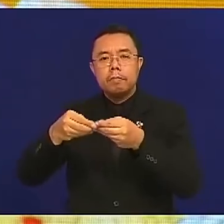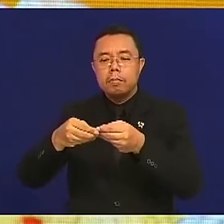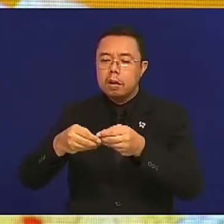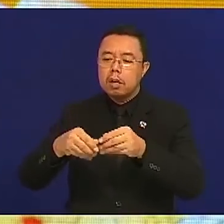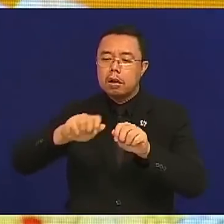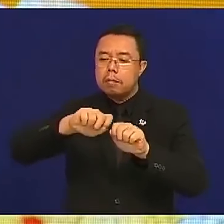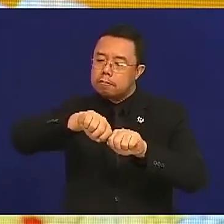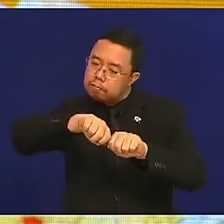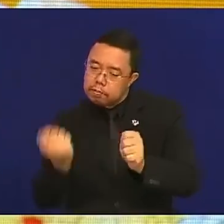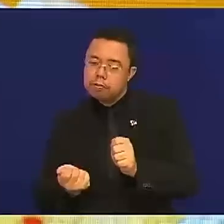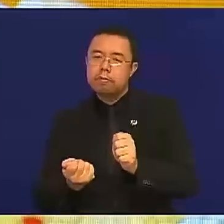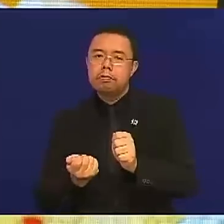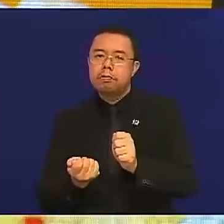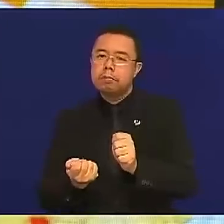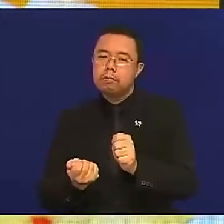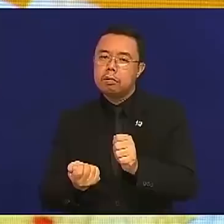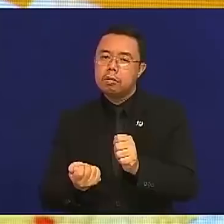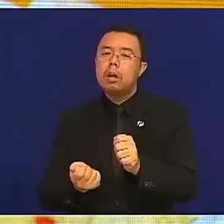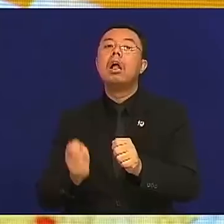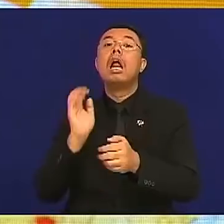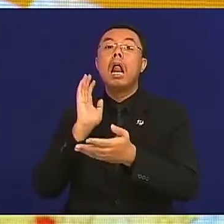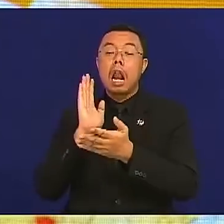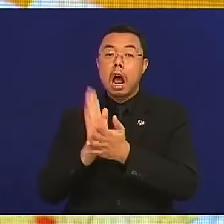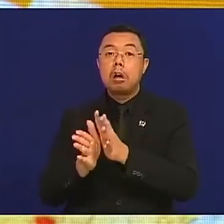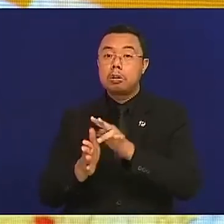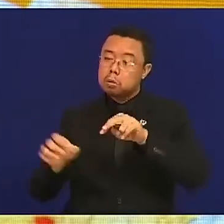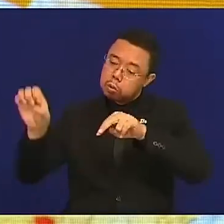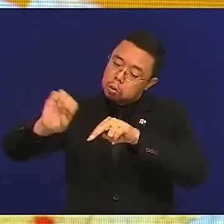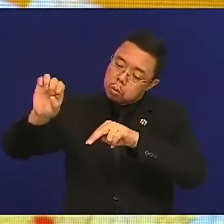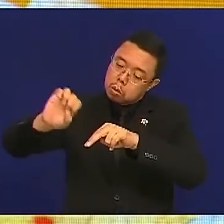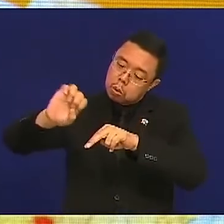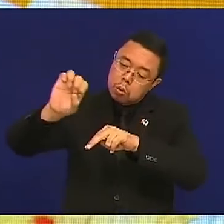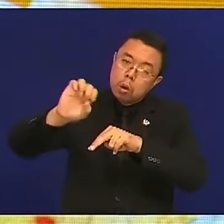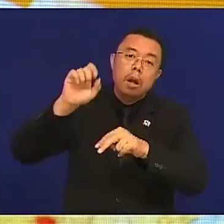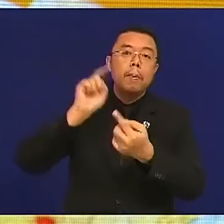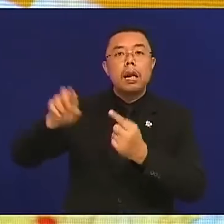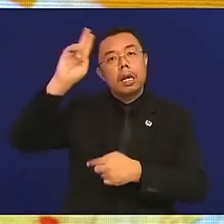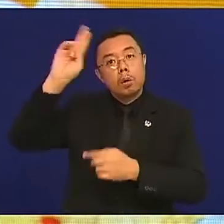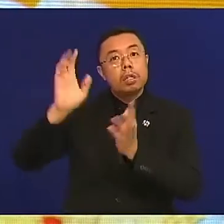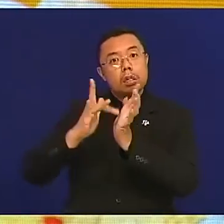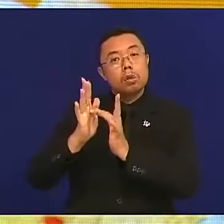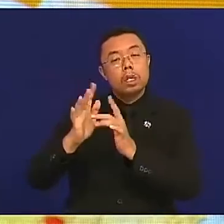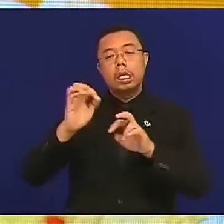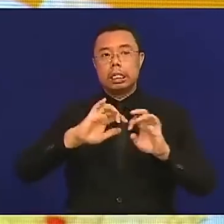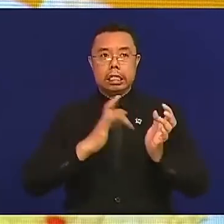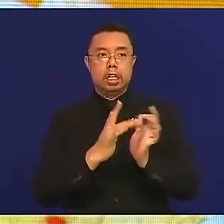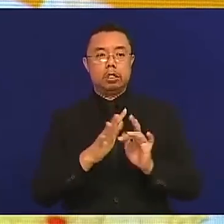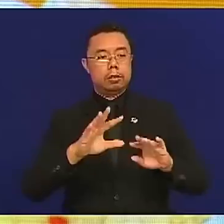memecahkan leher buli-buli botol itu maksudnya, lalu menuangkannya kepada Yesus.